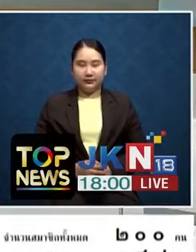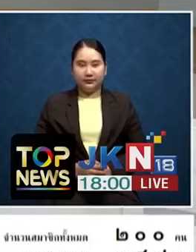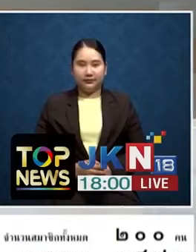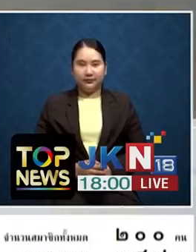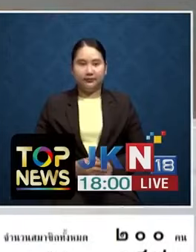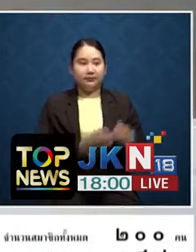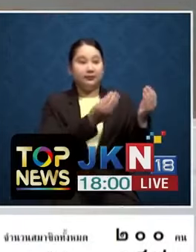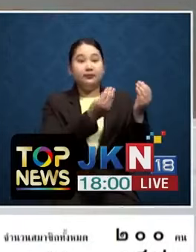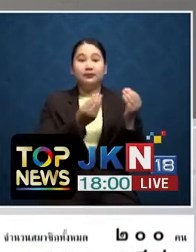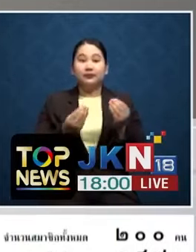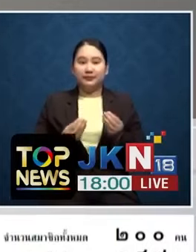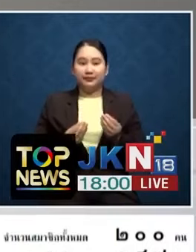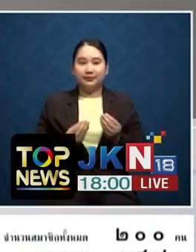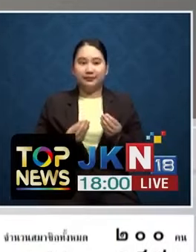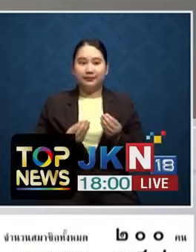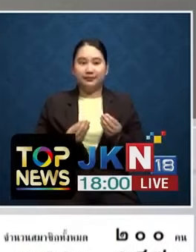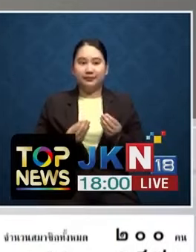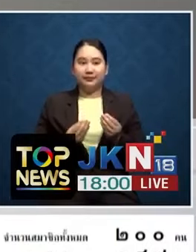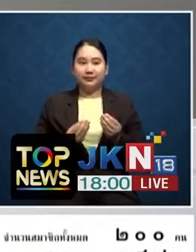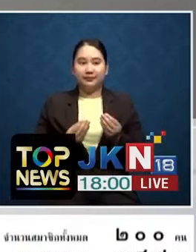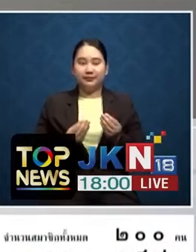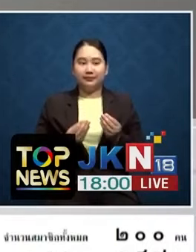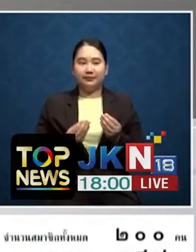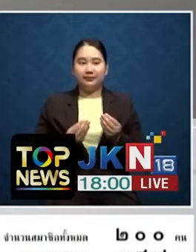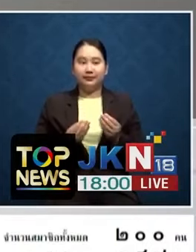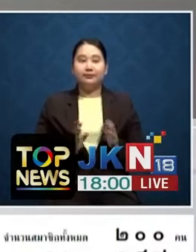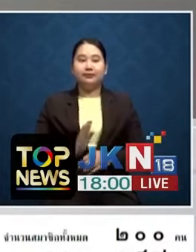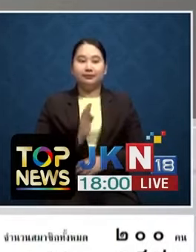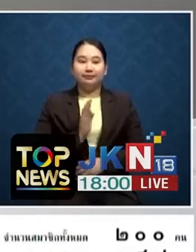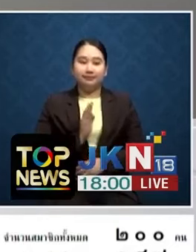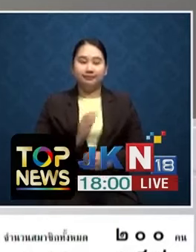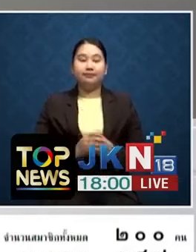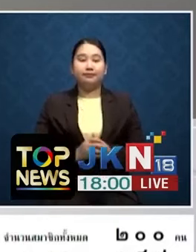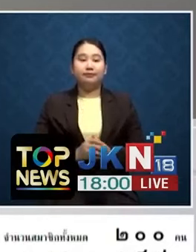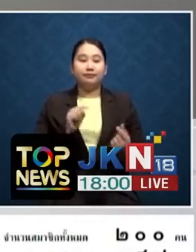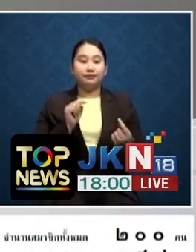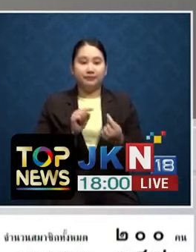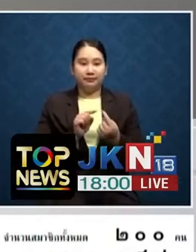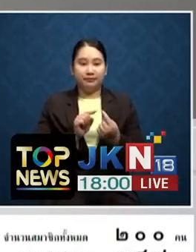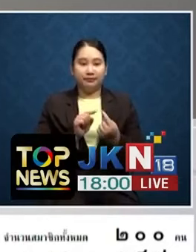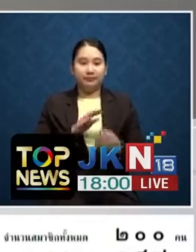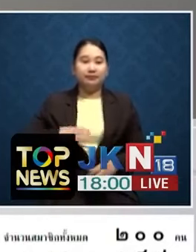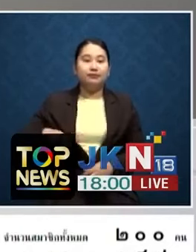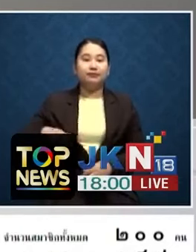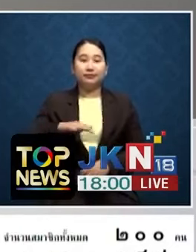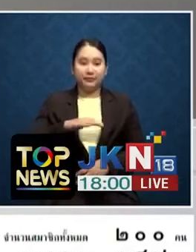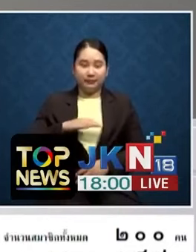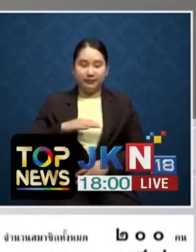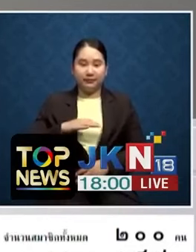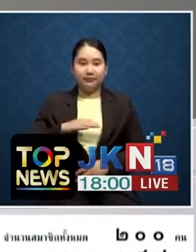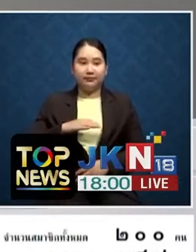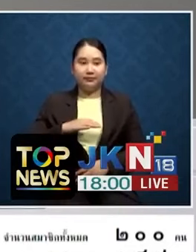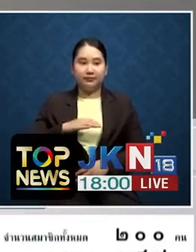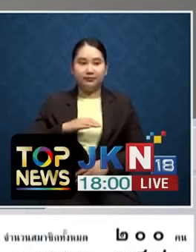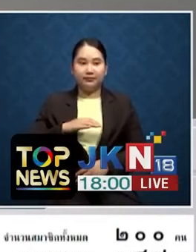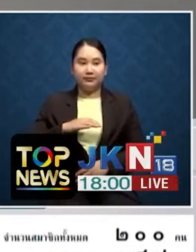นได้รับพระมหากรุณาธิคุณเช่นเดียวกับพวกเราจะต้องน้อมรับพระบรมราชโองการเพื่อปฏิบัติให้เป็นประโยชน์ต่อ